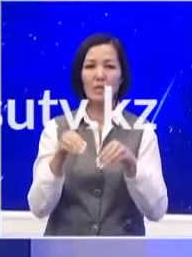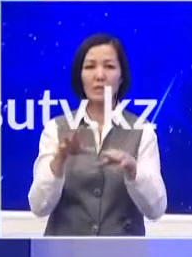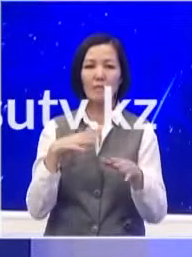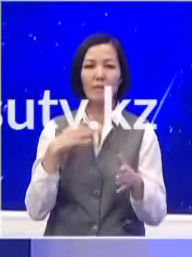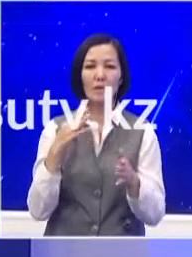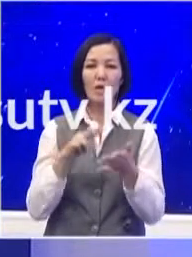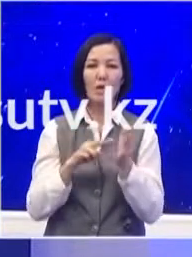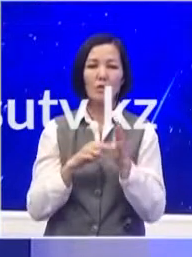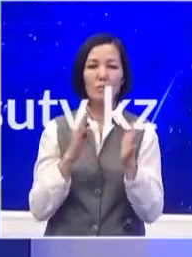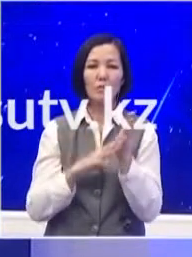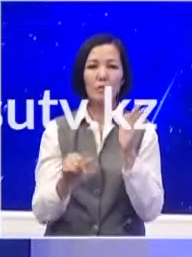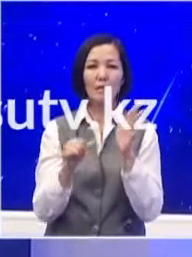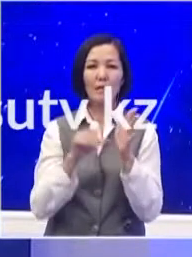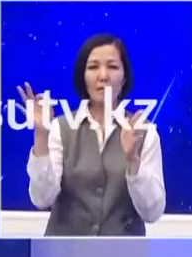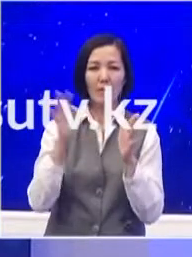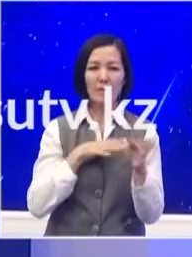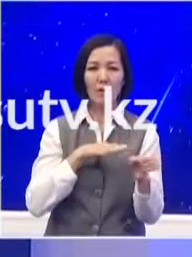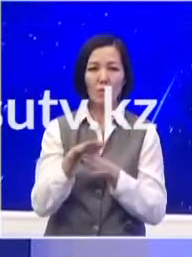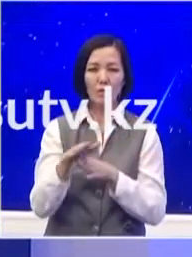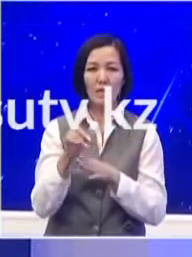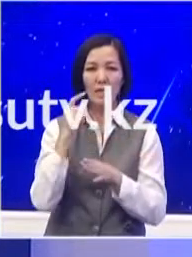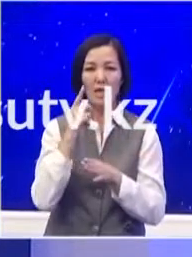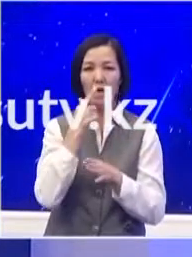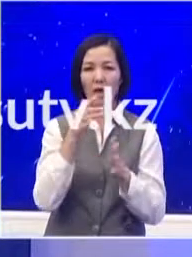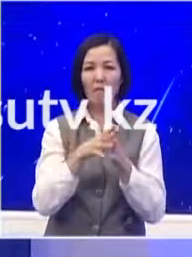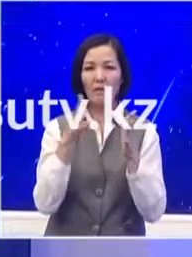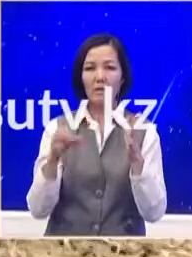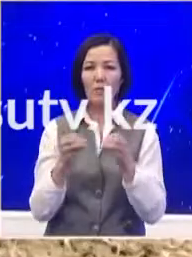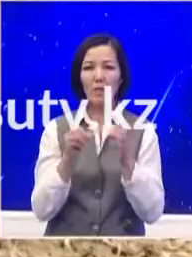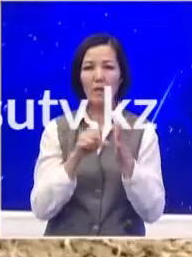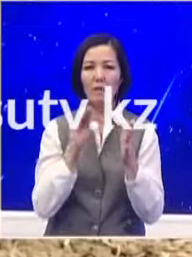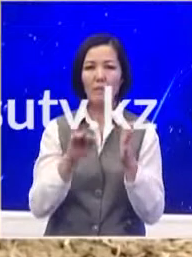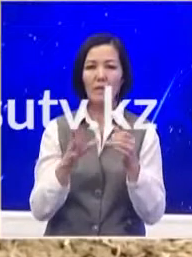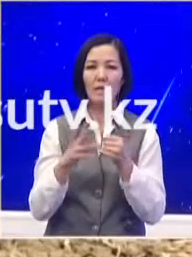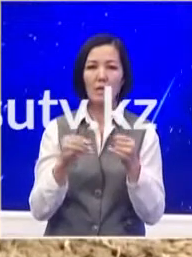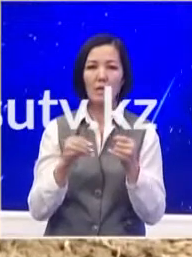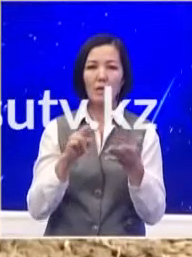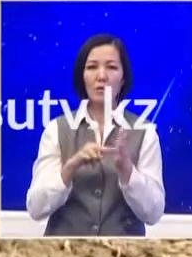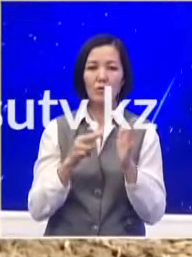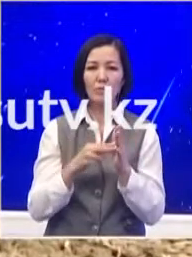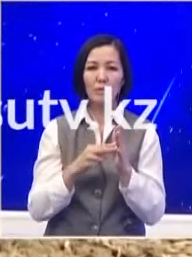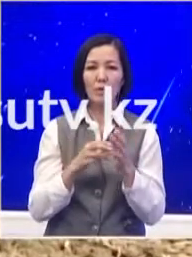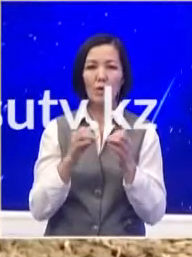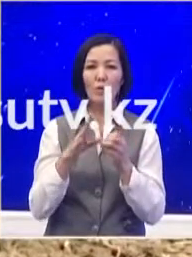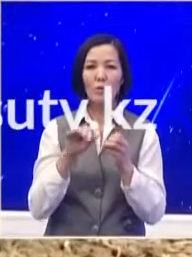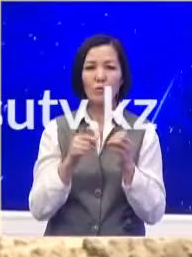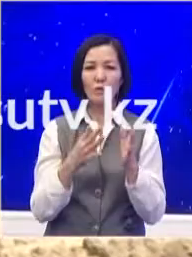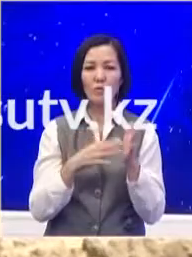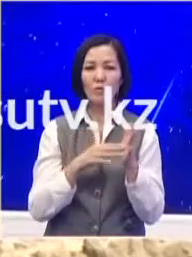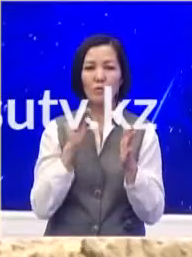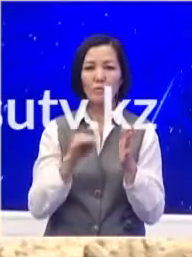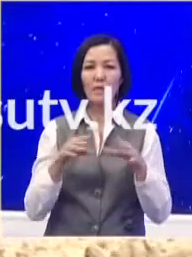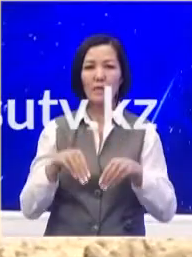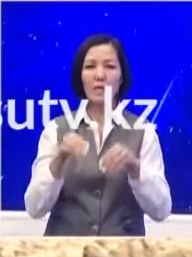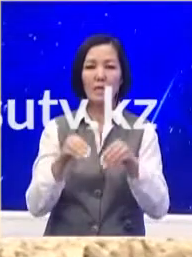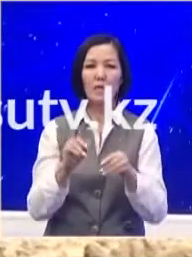Жоспар 96% орындалып отыр. Қант қызылшасы осы жылы 16 мың гектар жер болса, оның 13 мыңы егілді.